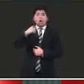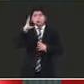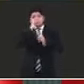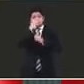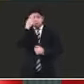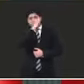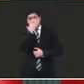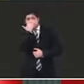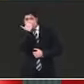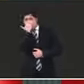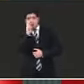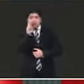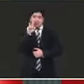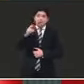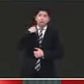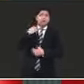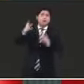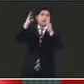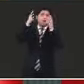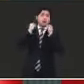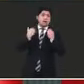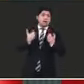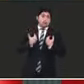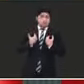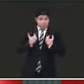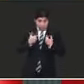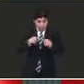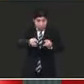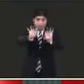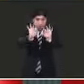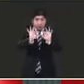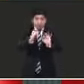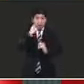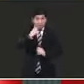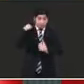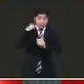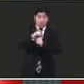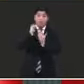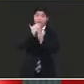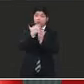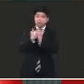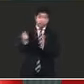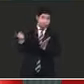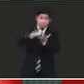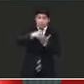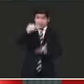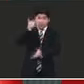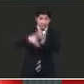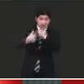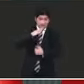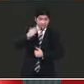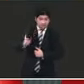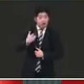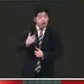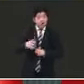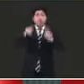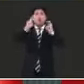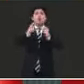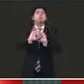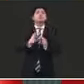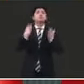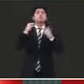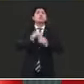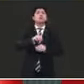beklediğini gösterdi Biz de madem bu konu yeniden gündeme geldi Öyleyse meselenin çözümünü